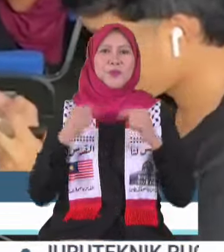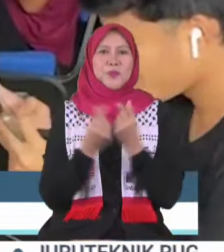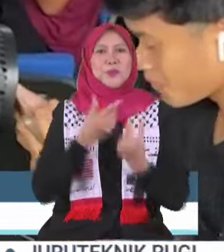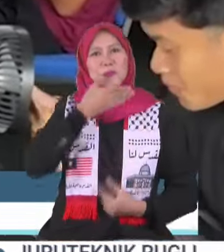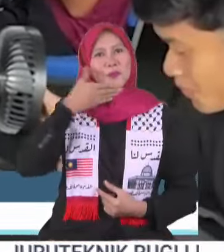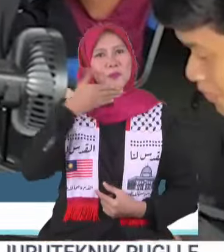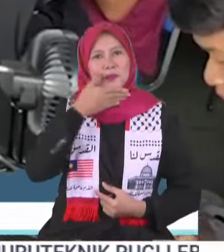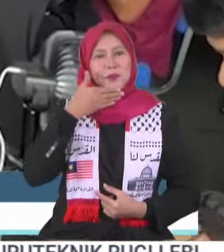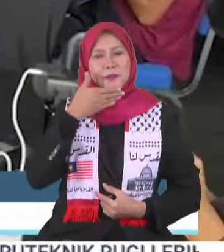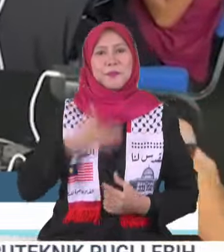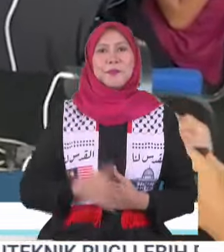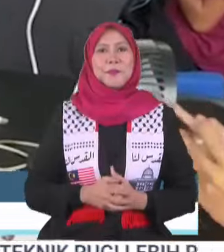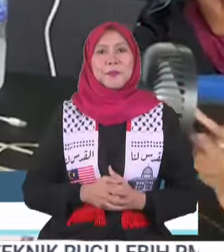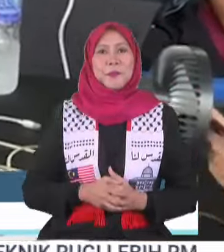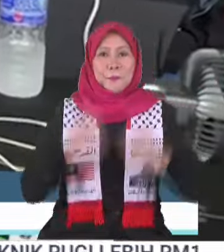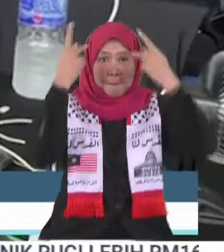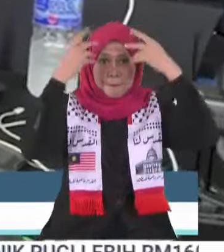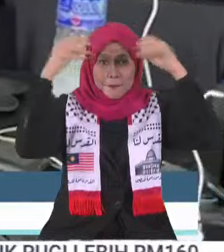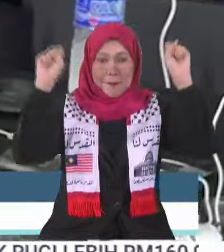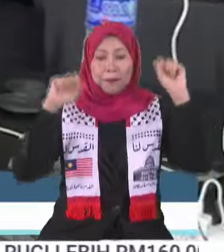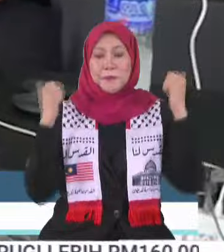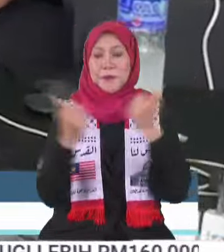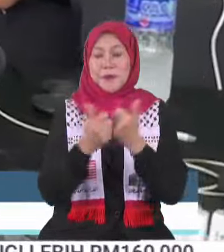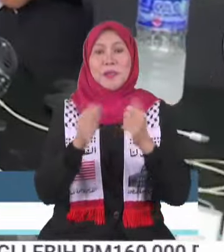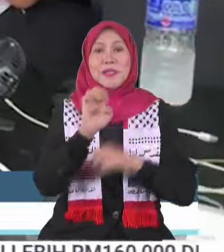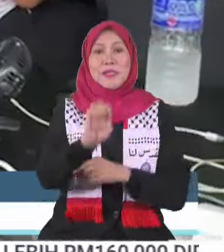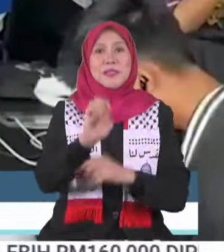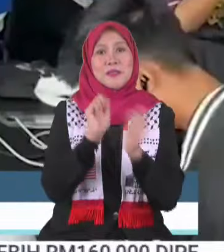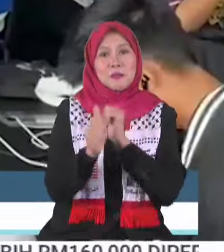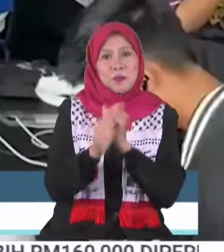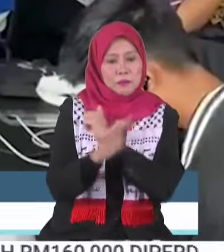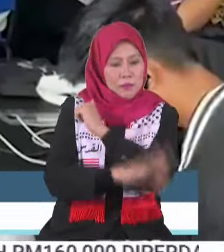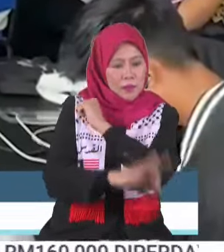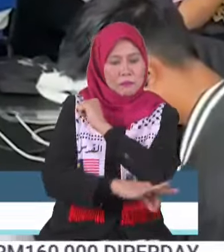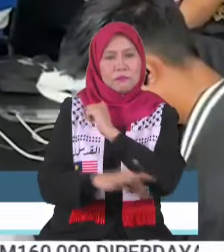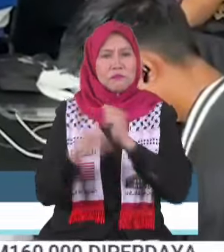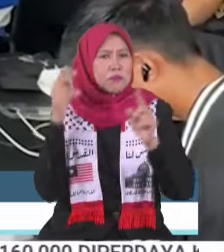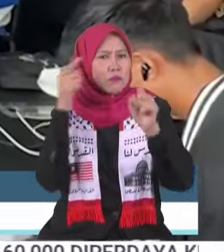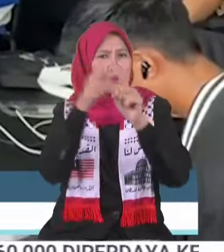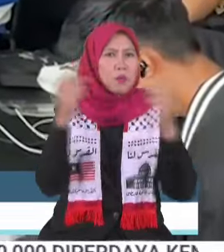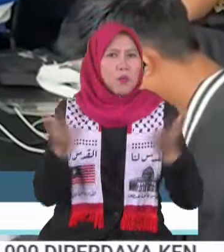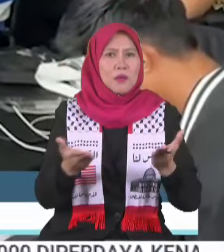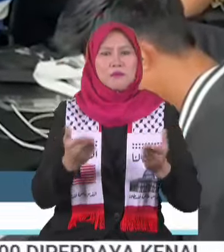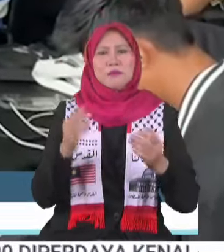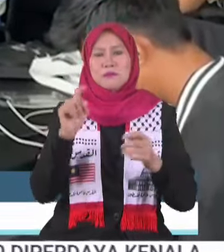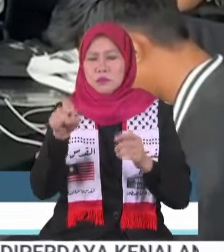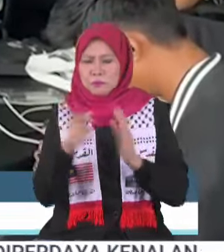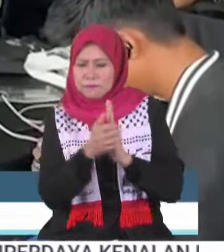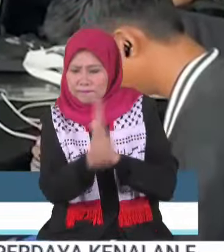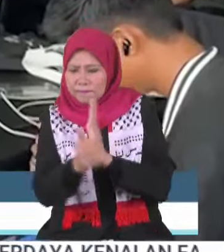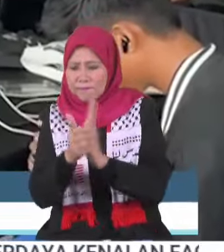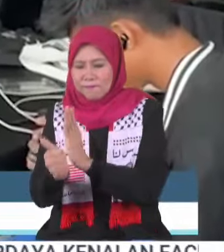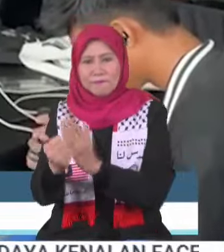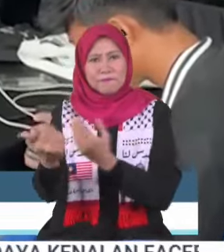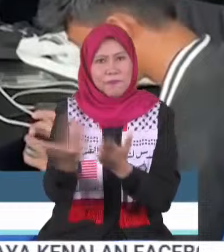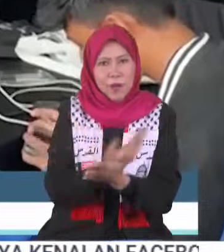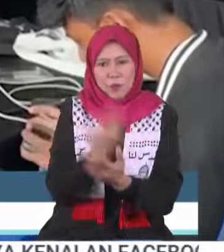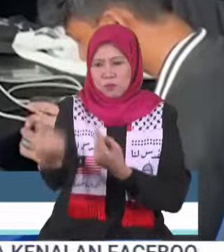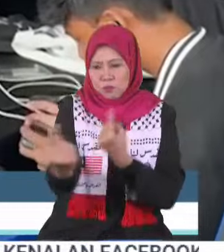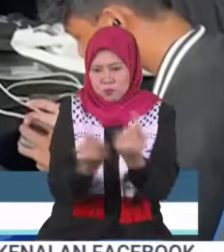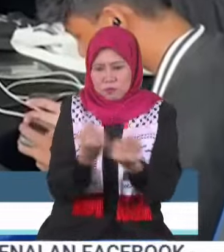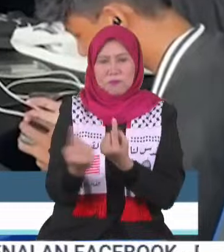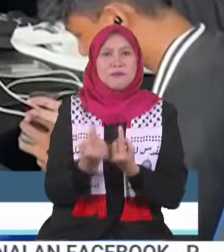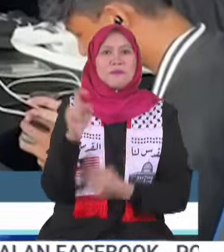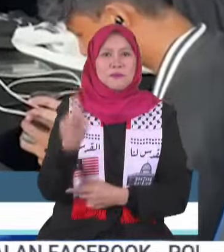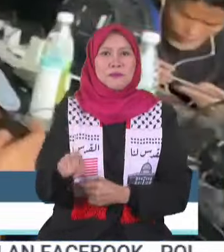Menurut Presiden Persatuan E-sports Negeri Sembilan, Abdul Akif Rahim, program bertujuan mencungkil bakat baru untuk diketengahkan. Keseluruhan